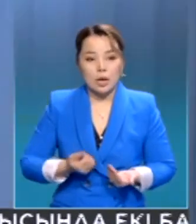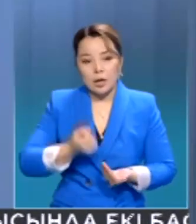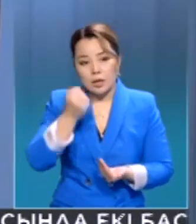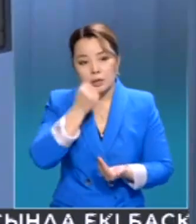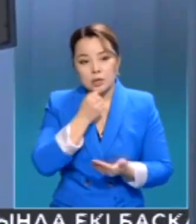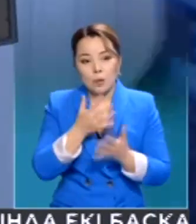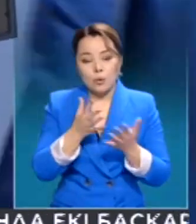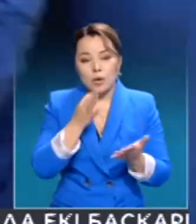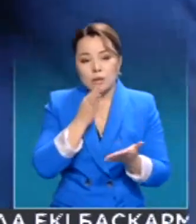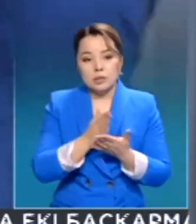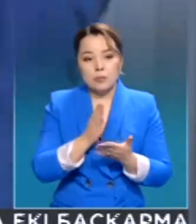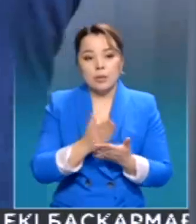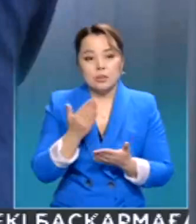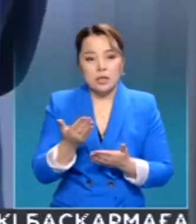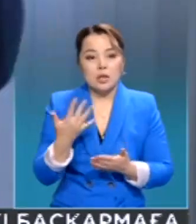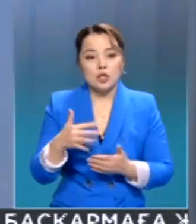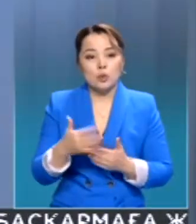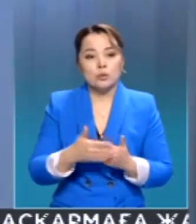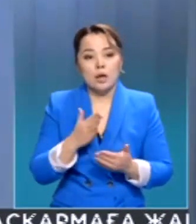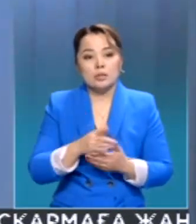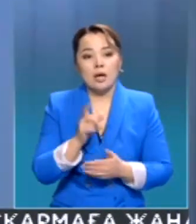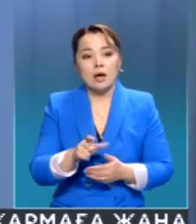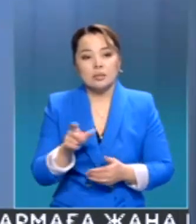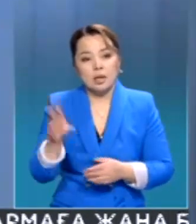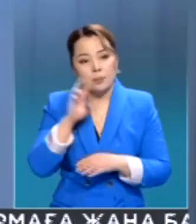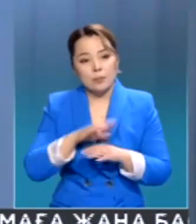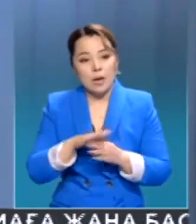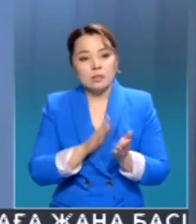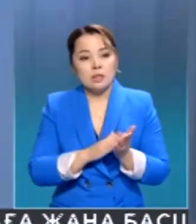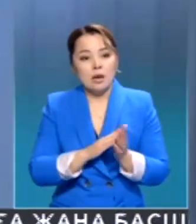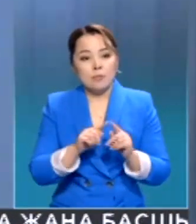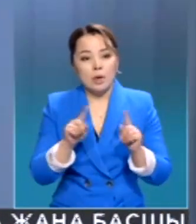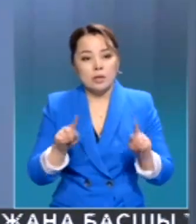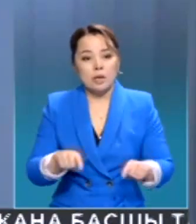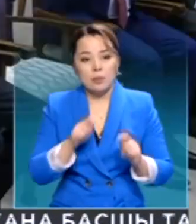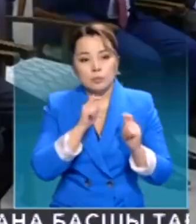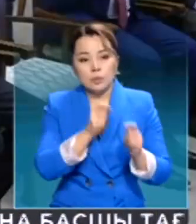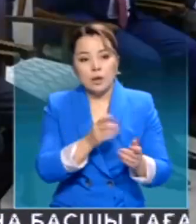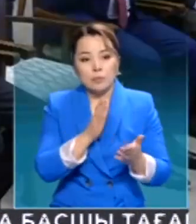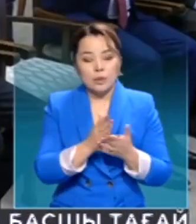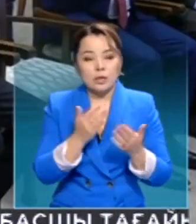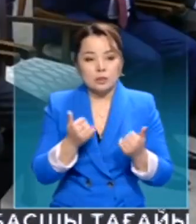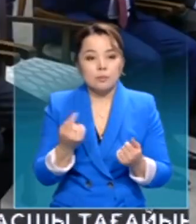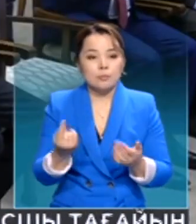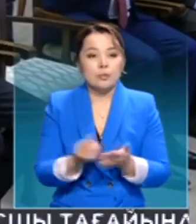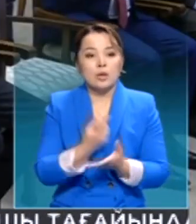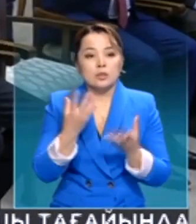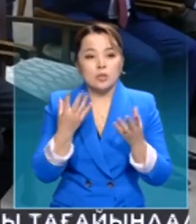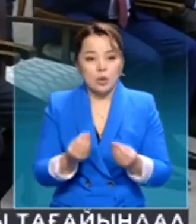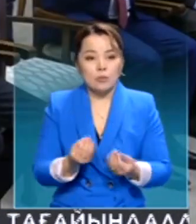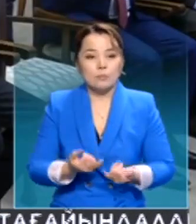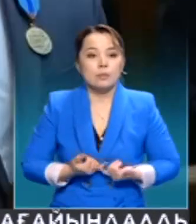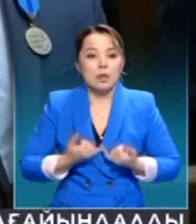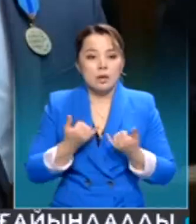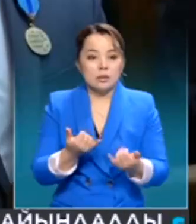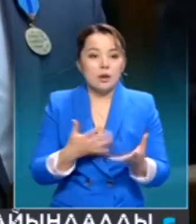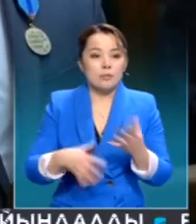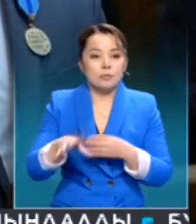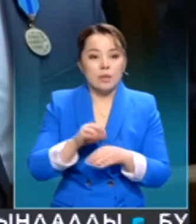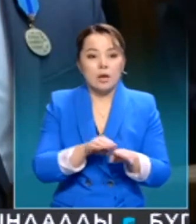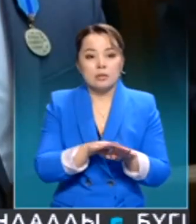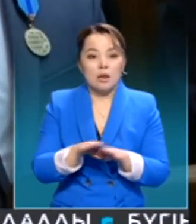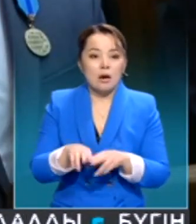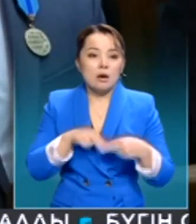зор. 50-ге тарта адамға мемлекеттік марапат табысталды. Көктемнің алғашқы күнінде алғысқа бөленген жандардың бәрі де